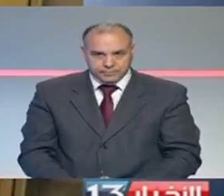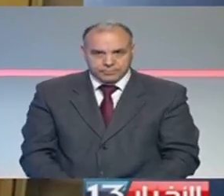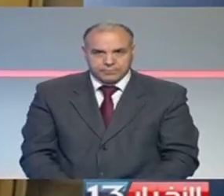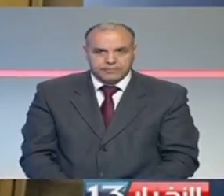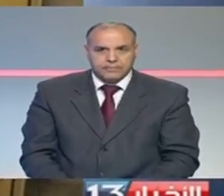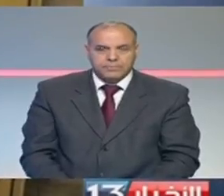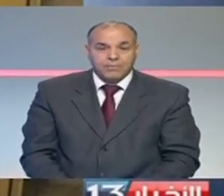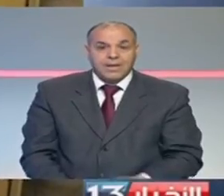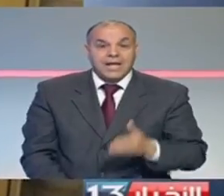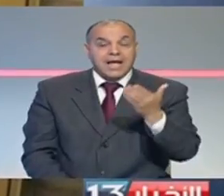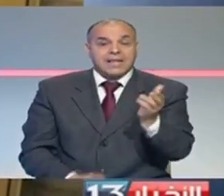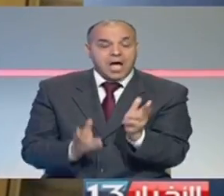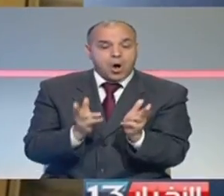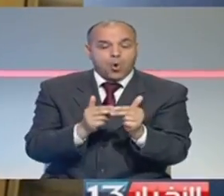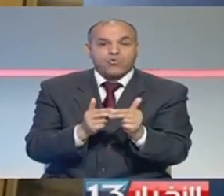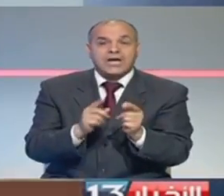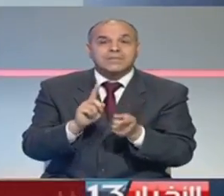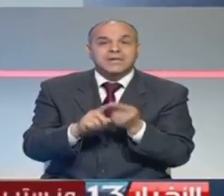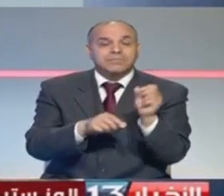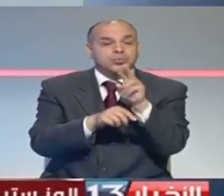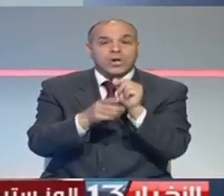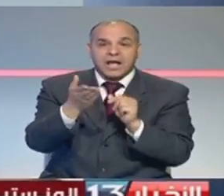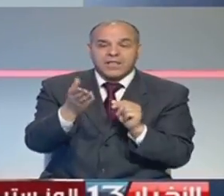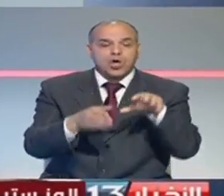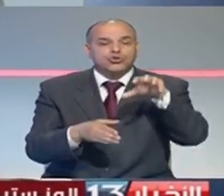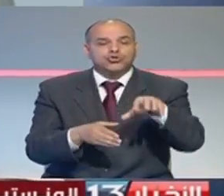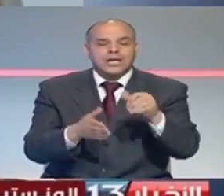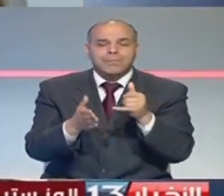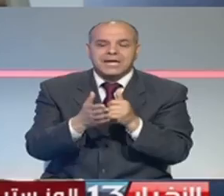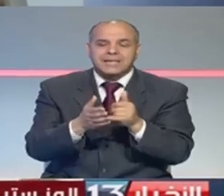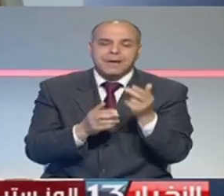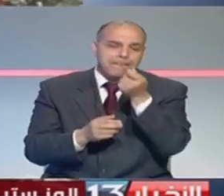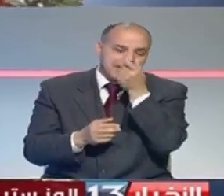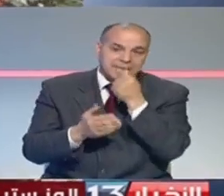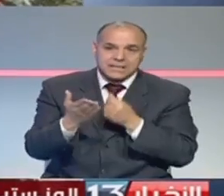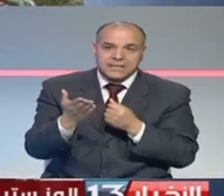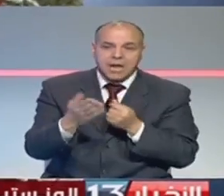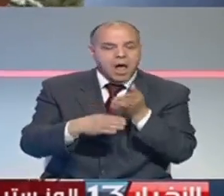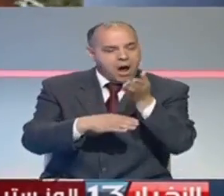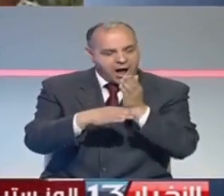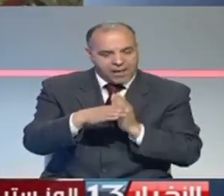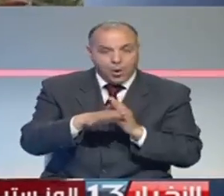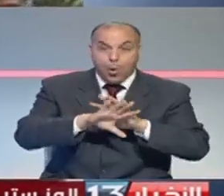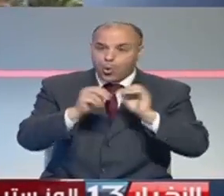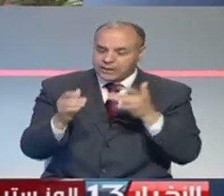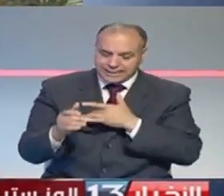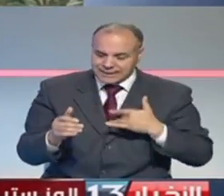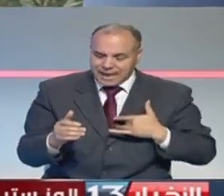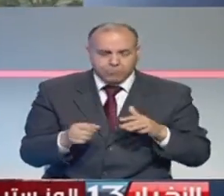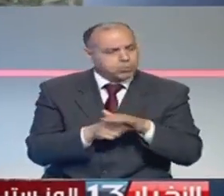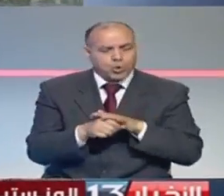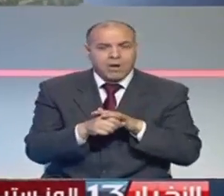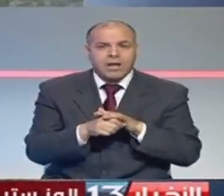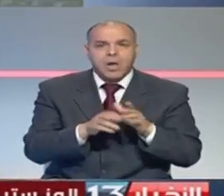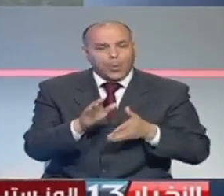هي غرف لوحده سياحيه في الاصل بجهه القاده من ولايه المنستير مجهزه تجهيزا صحيا تماما في